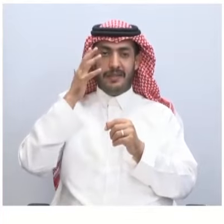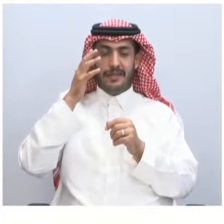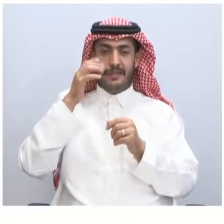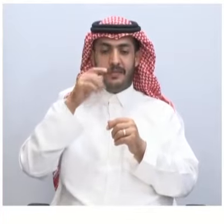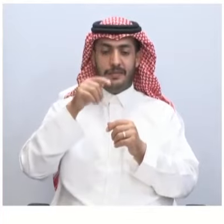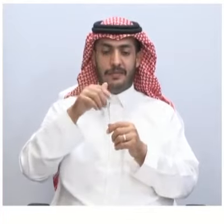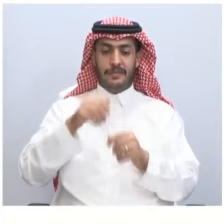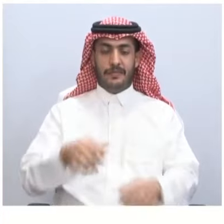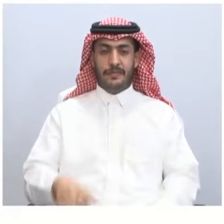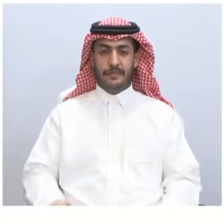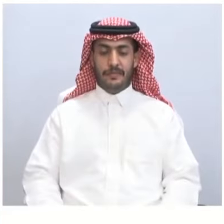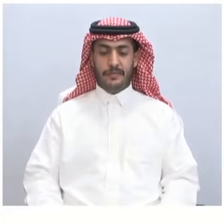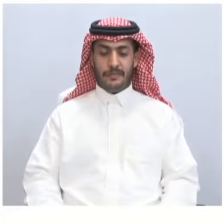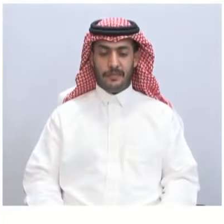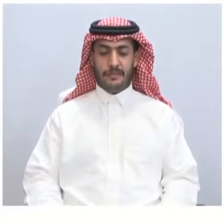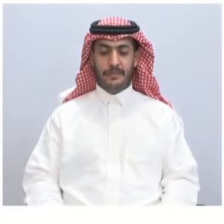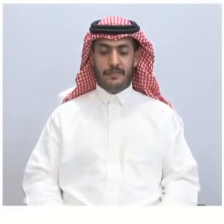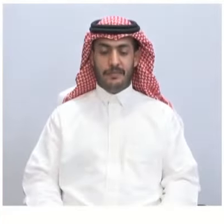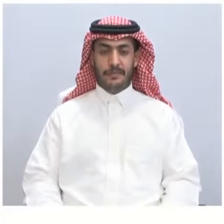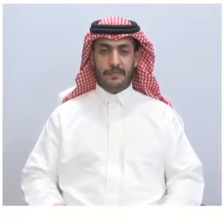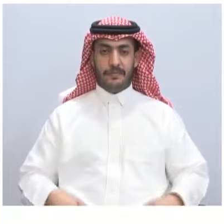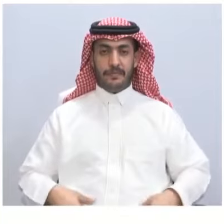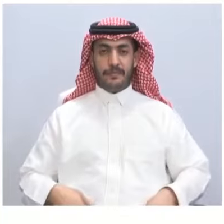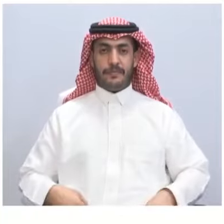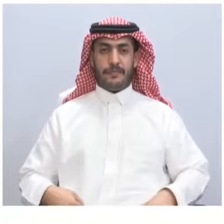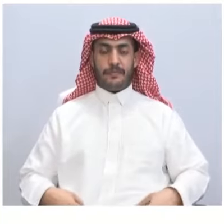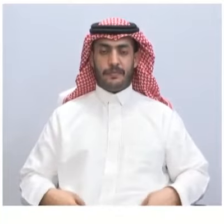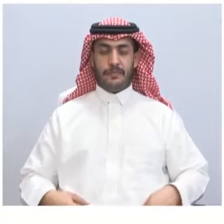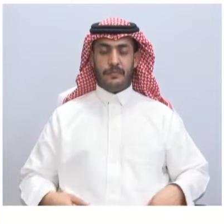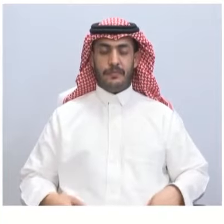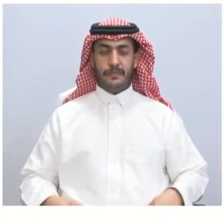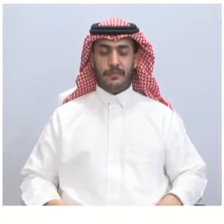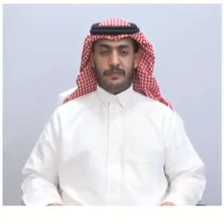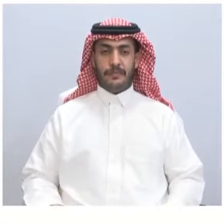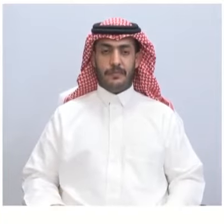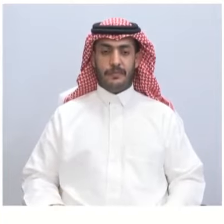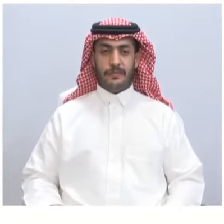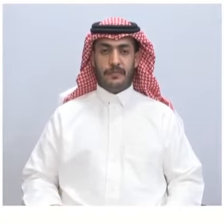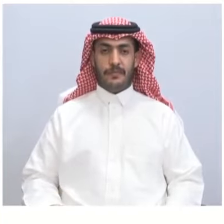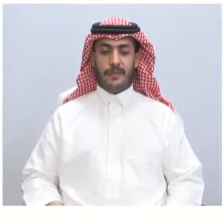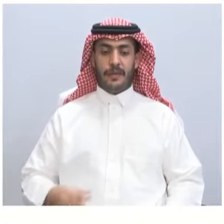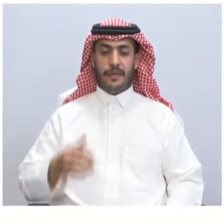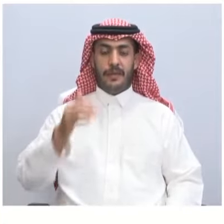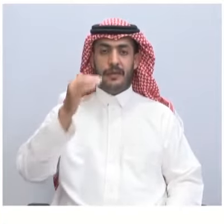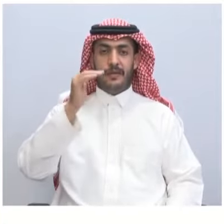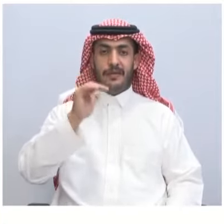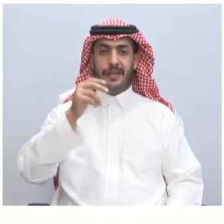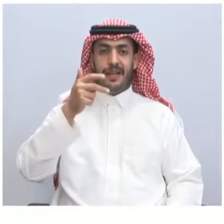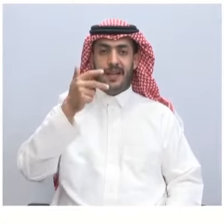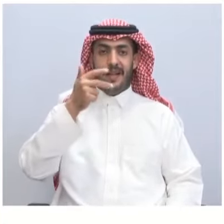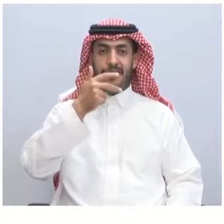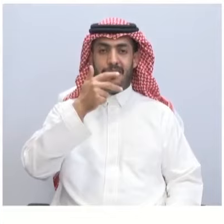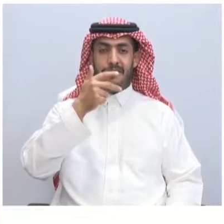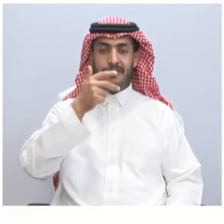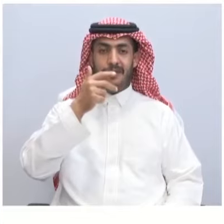الموقع تقع دول مجلس التعاون لدول الخليج العربيه في الجزء الجنوبي الغربي